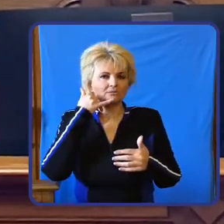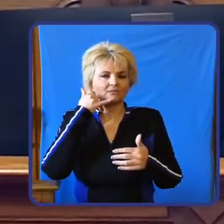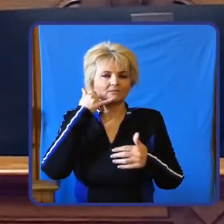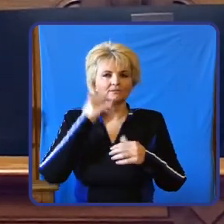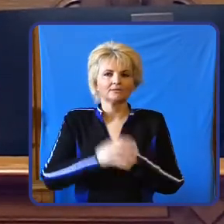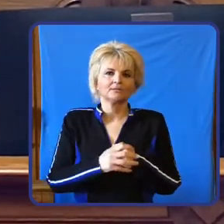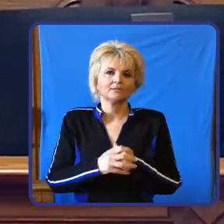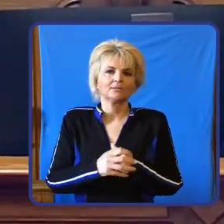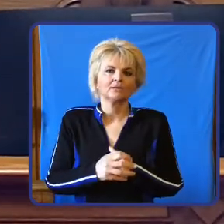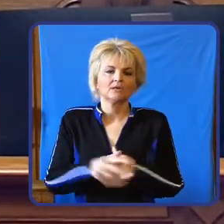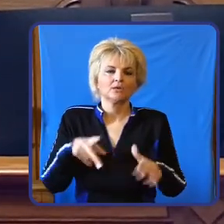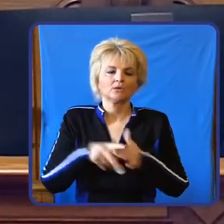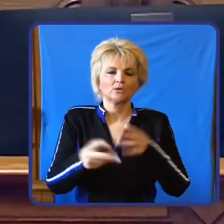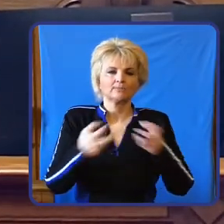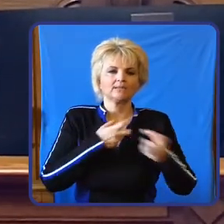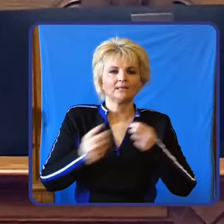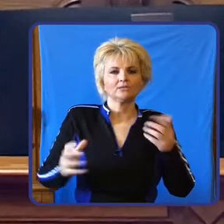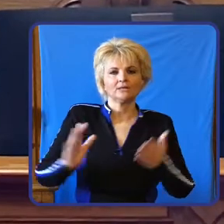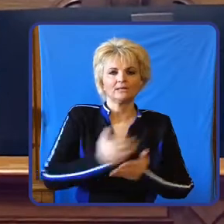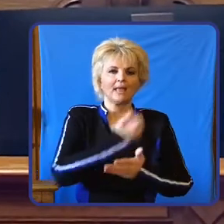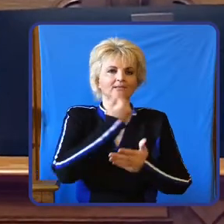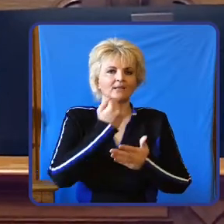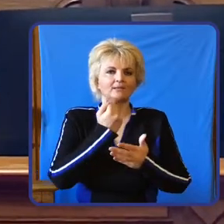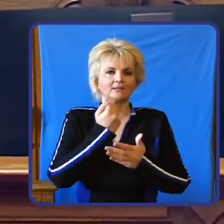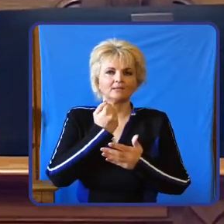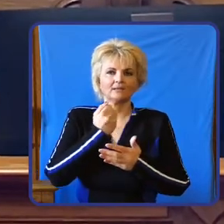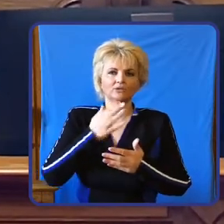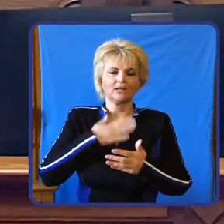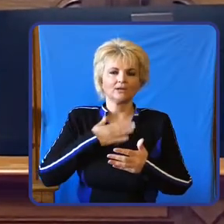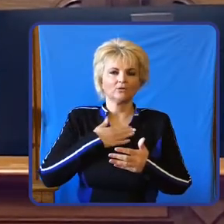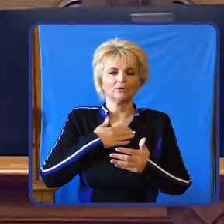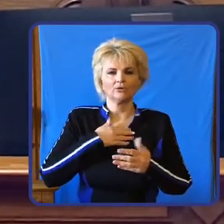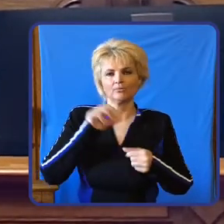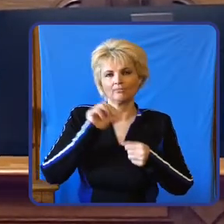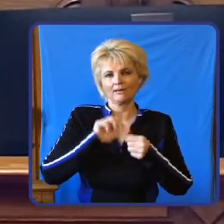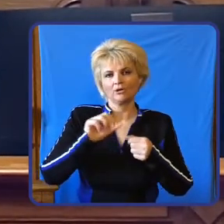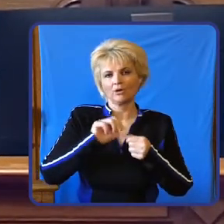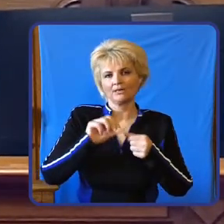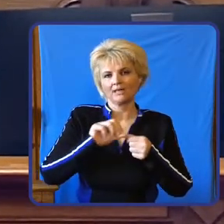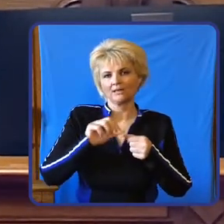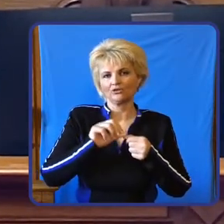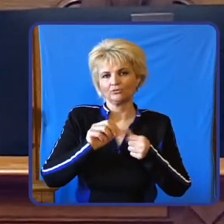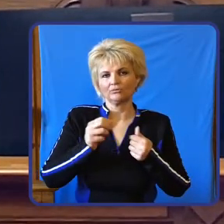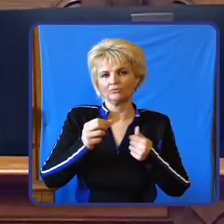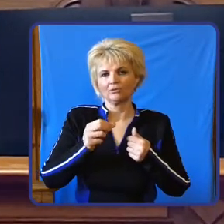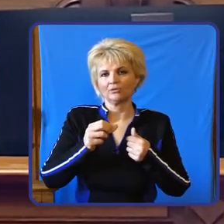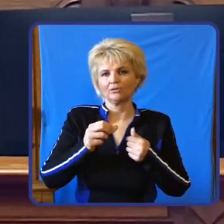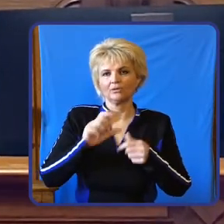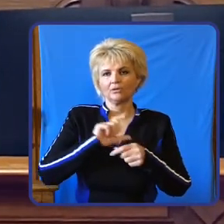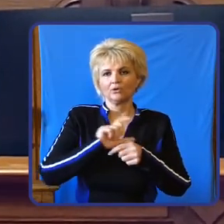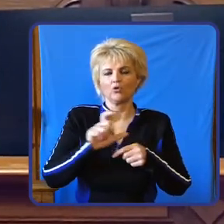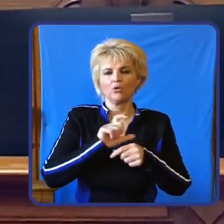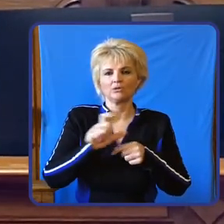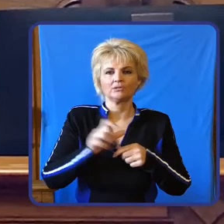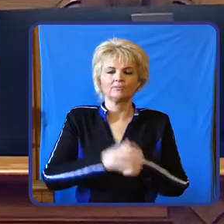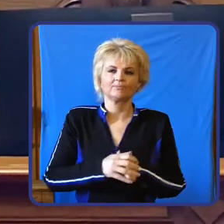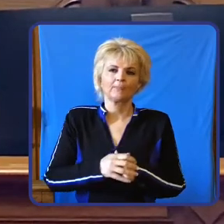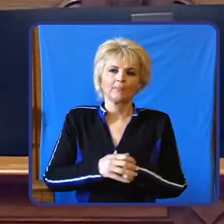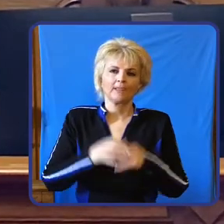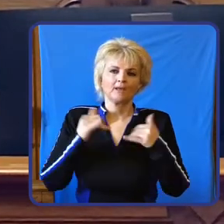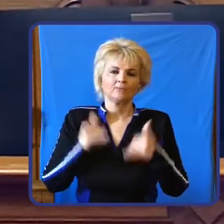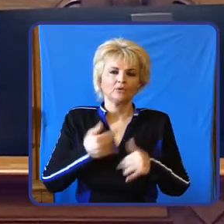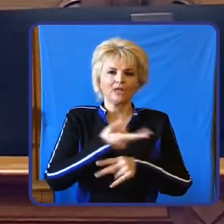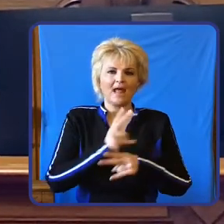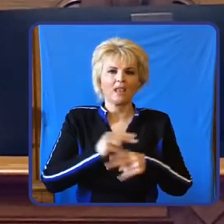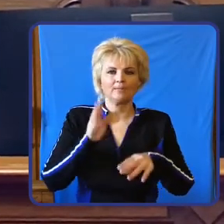egy közbeszerzésben nyerte el, és nekünk jelentős megtakarítást okozott ugye a városnak a telekommunikációs feladatait. Most, hogy